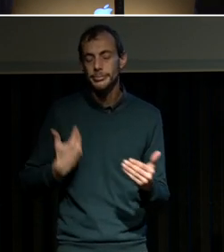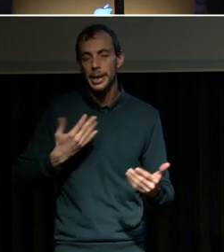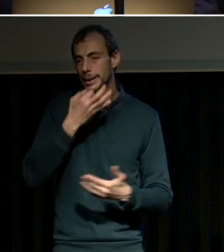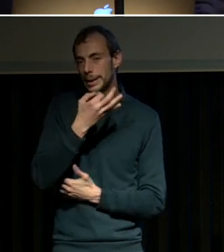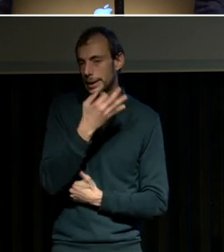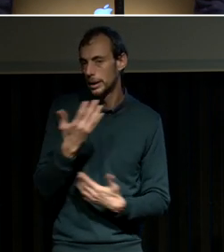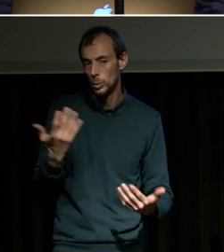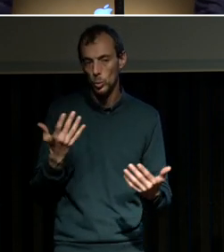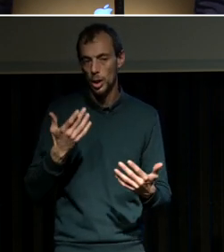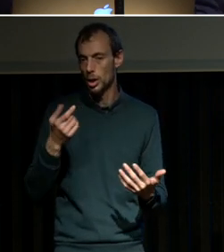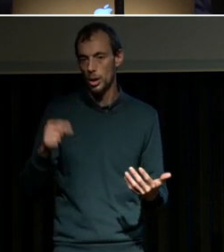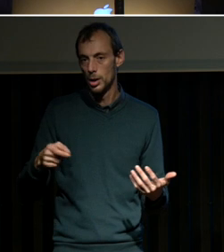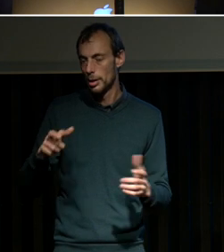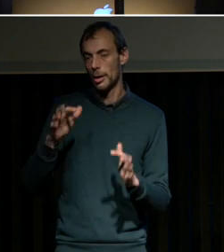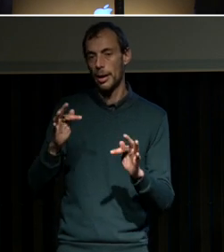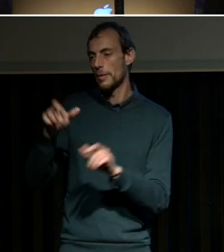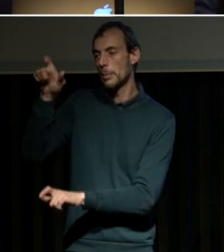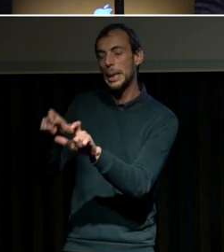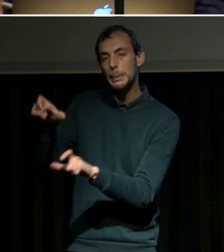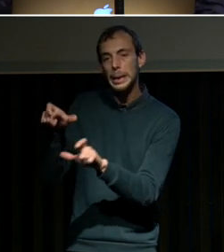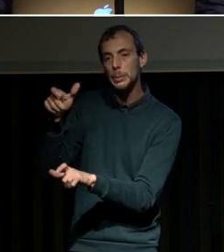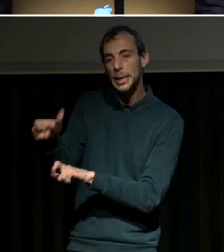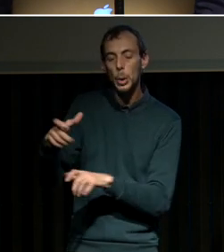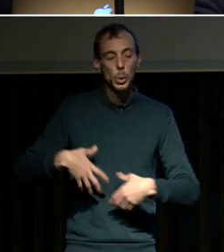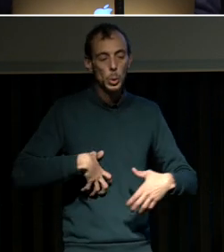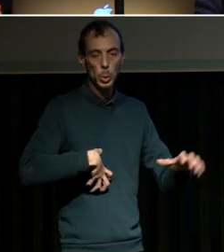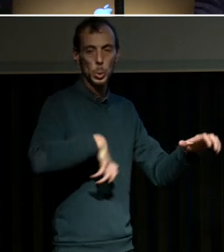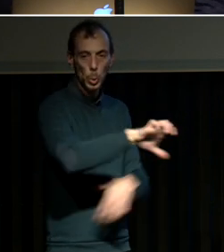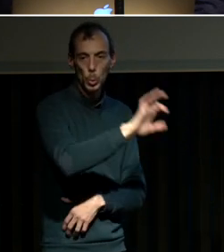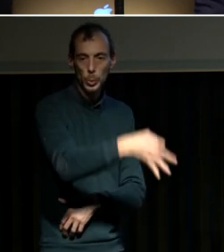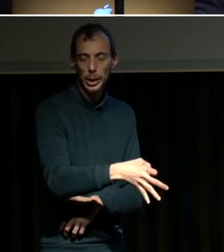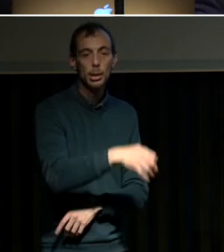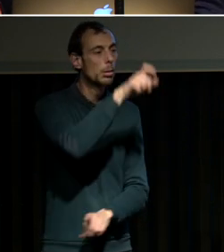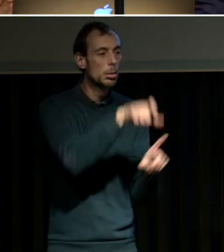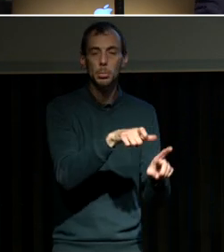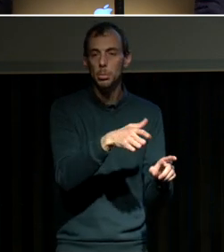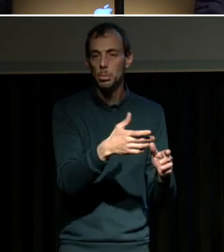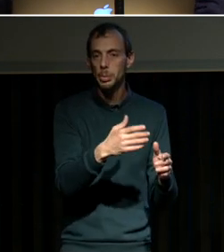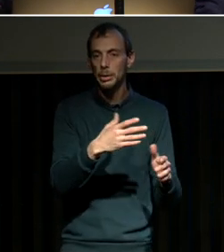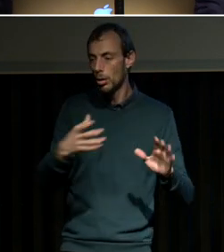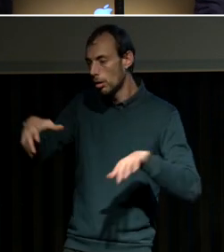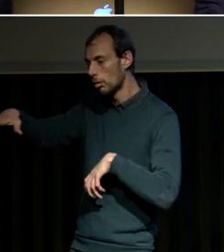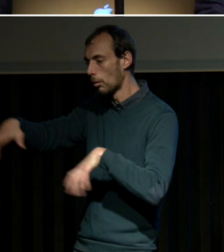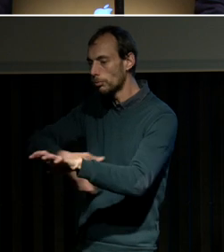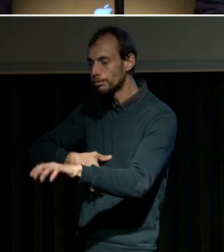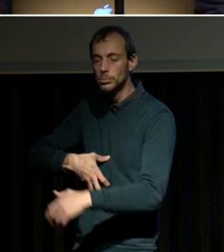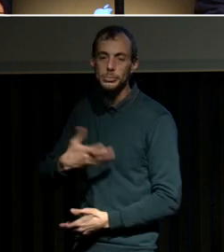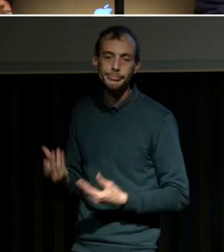évidence. Et des gens qui sont greffés, je crois que j'ai pas besoin d'expliquer ce qu'est la greffe d'organes. C'est une évidence, ça sauve des